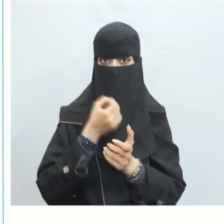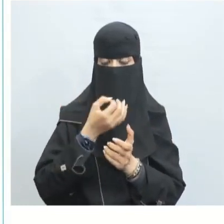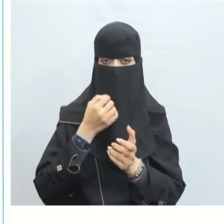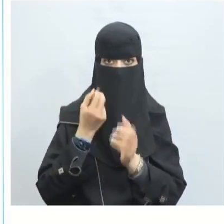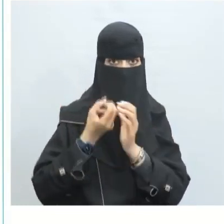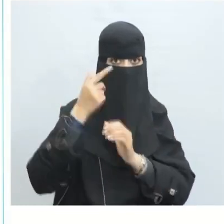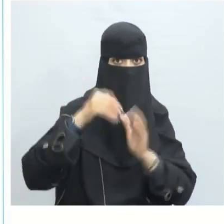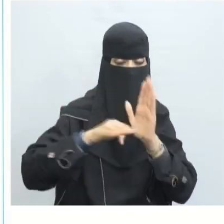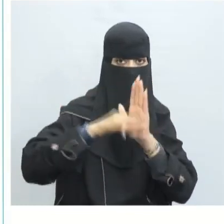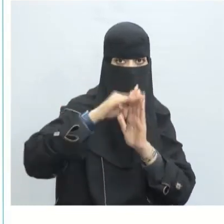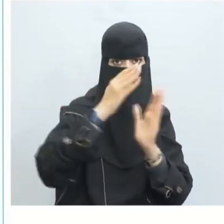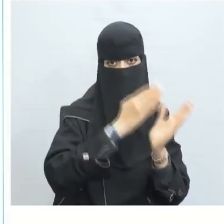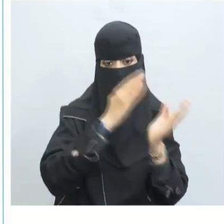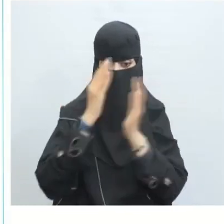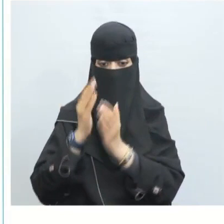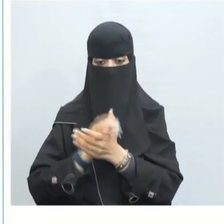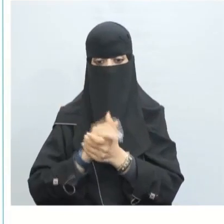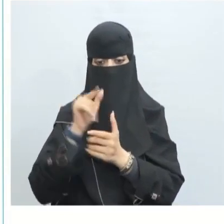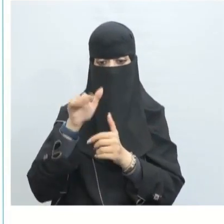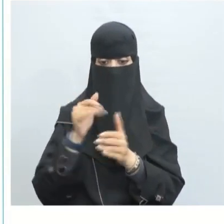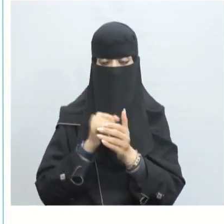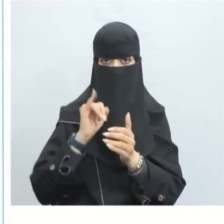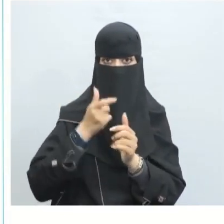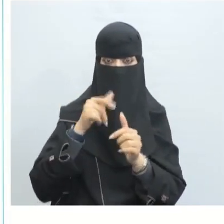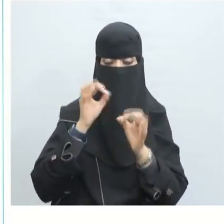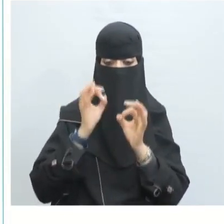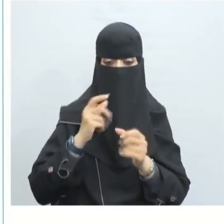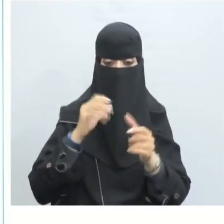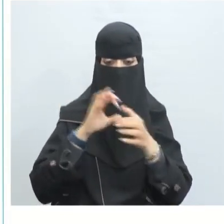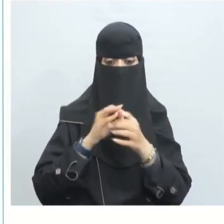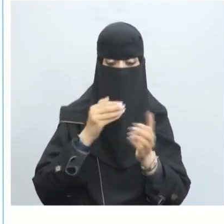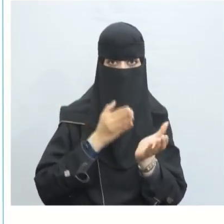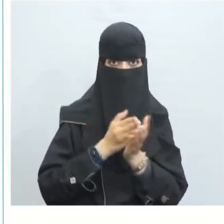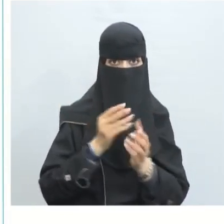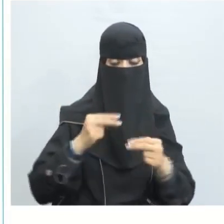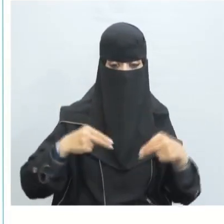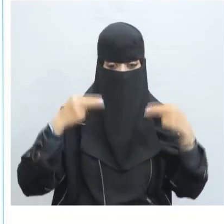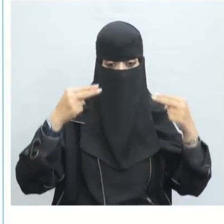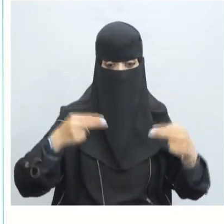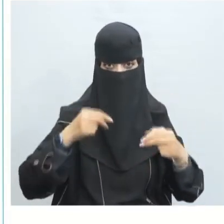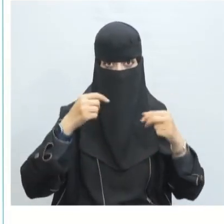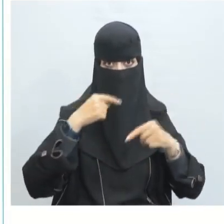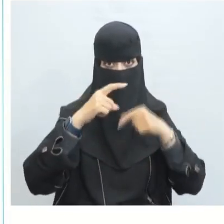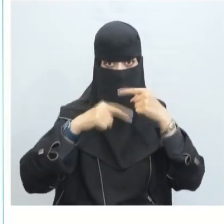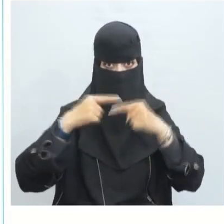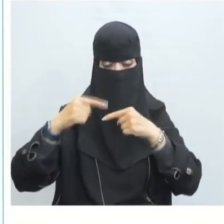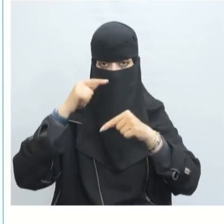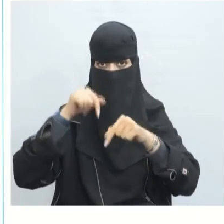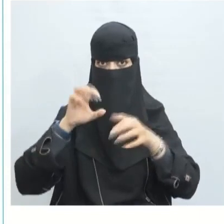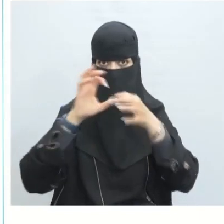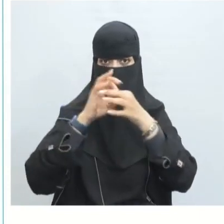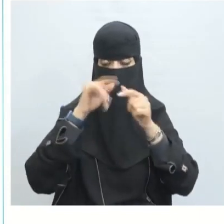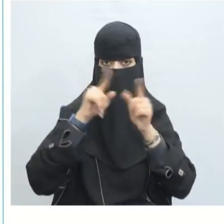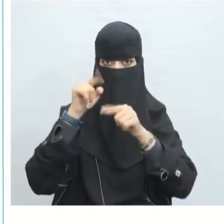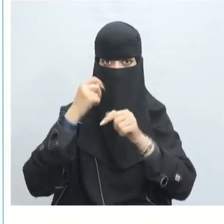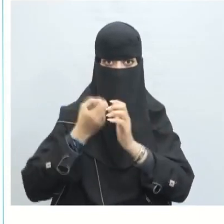توقع مستويات الحضور بالنسبه للفعاليات ذكرنا من اجل ضمان سير الفعاليه بسلاسه فيما يتعلق